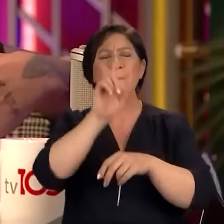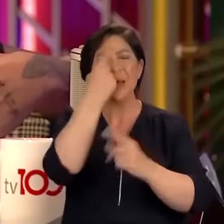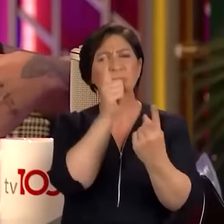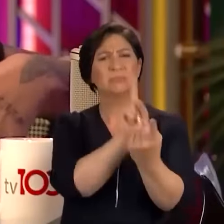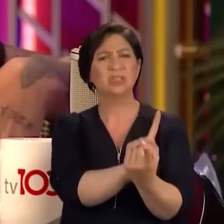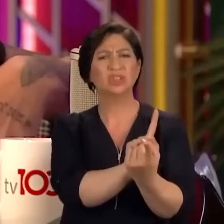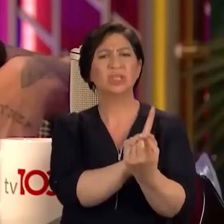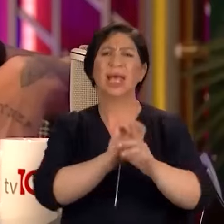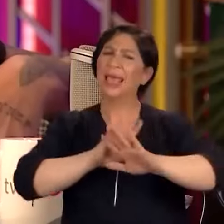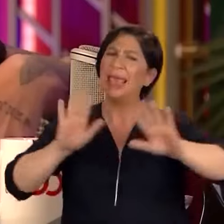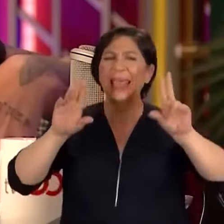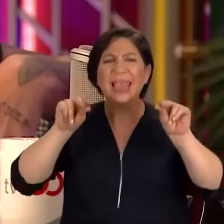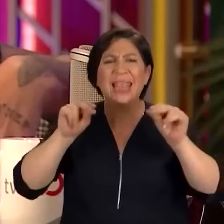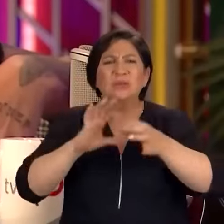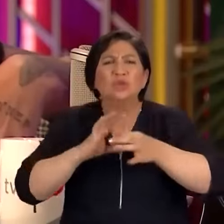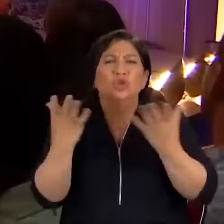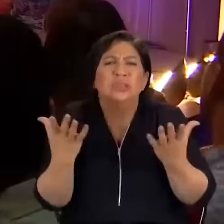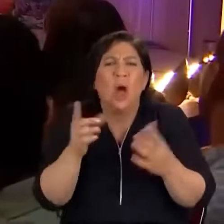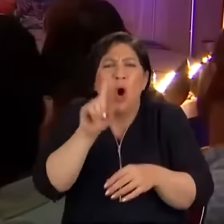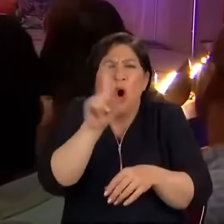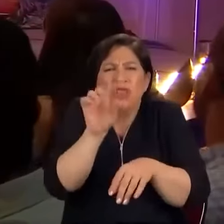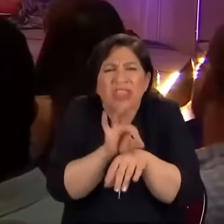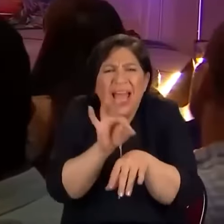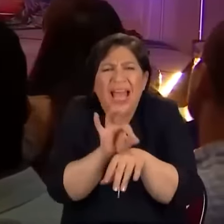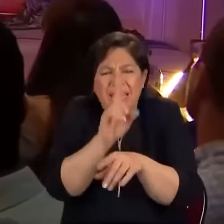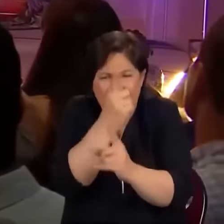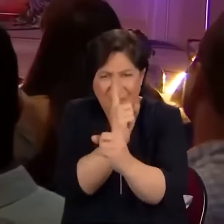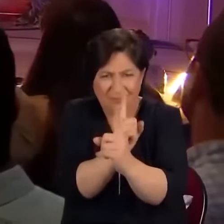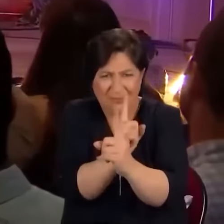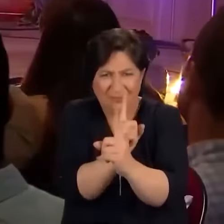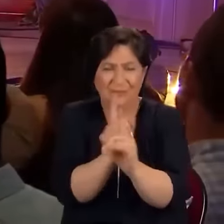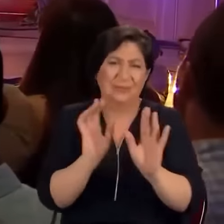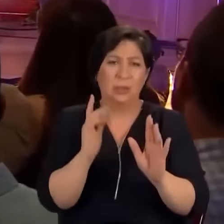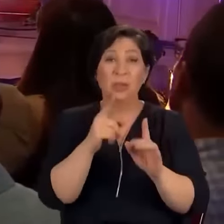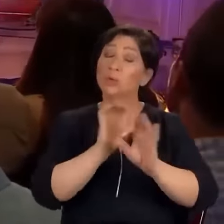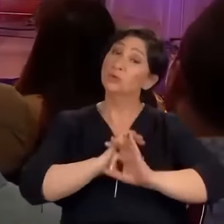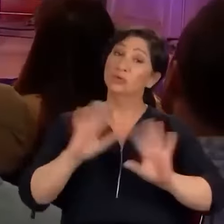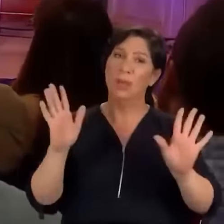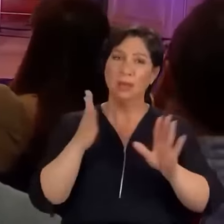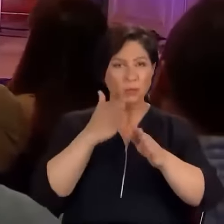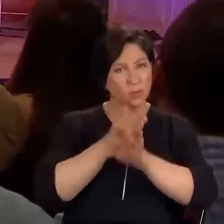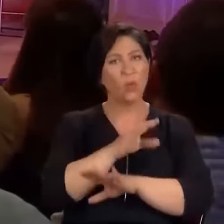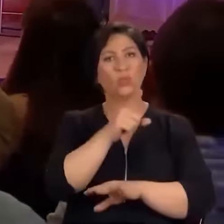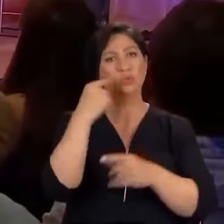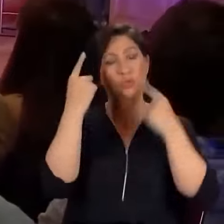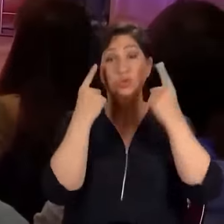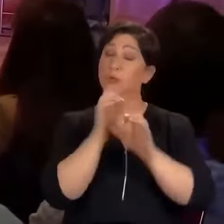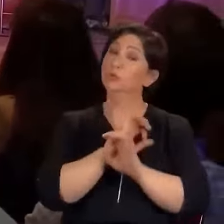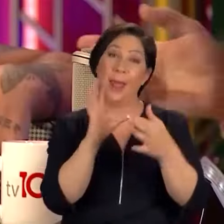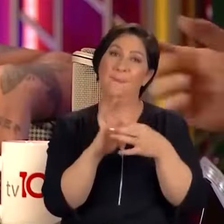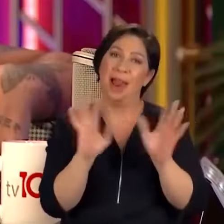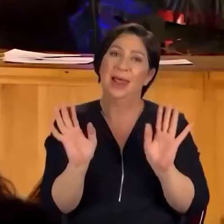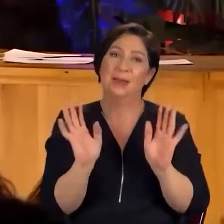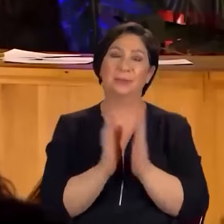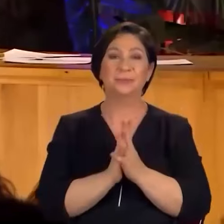başa kaldığımızda, bu da bana çok hoş geliyor. Çözebiliriz. 10 dakika bana, yalnız biz kalalım. Bu bana nefis kendisiyle. Geliyor. Nefis geliyor. Bu düşünce bana nefis